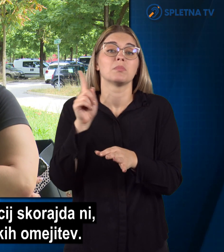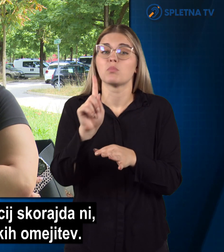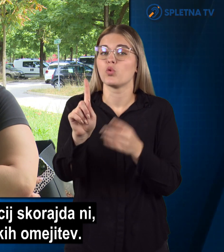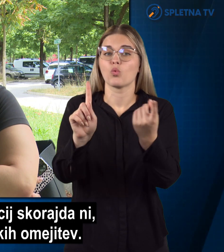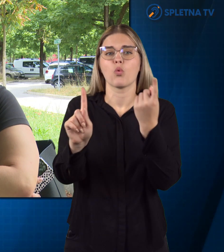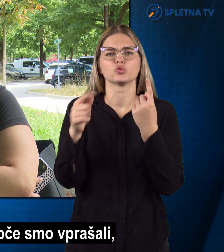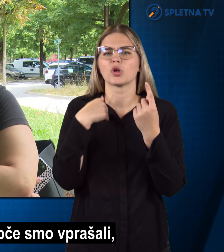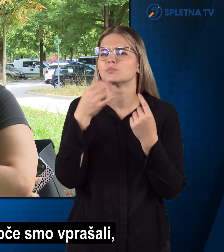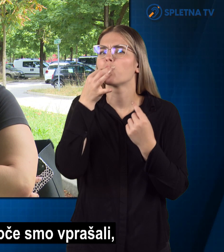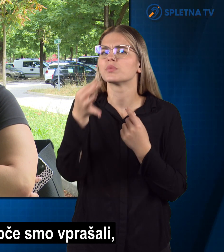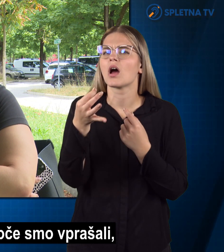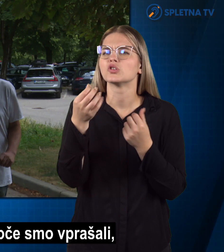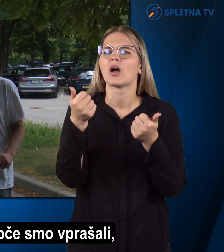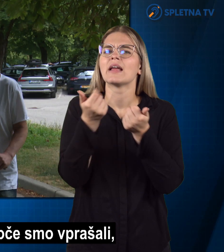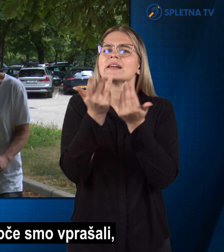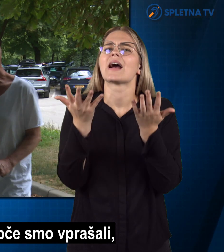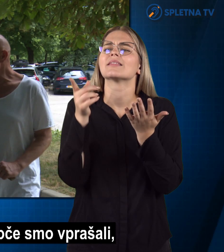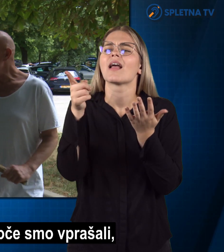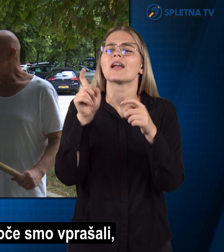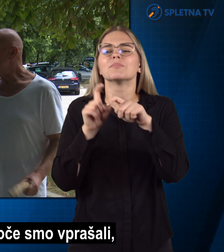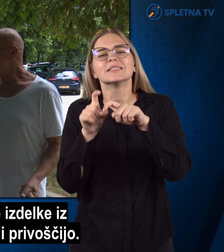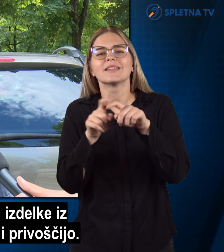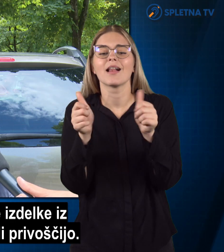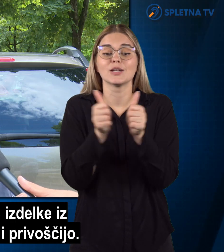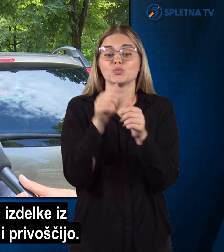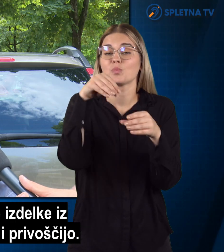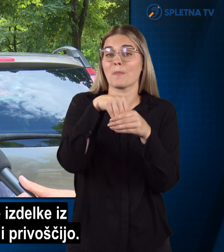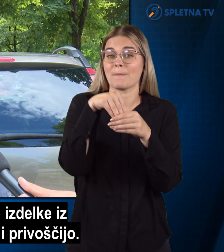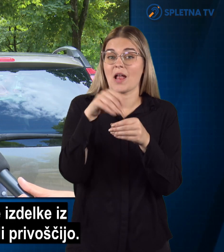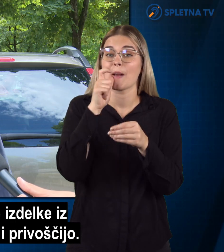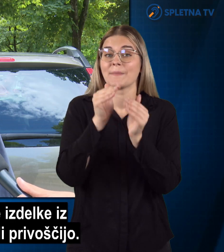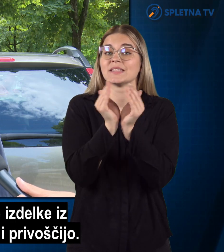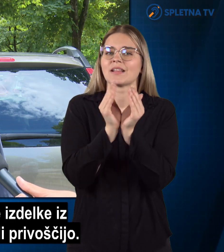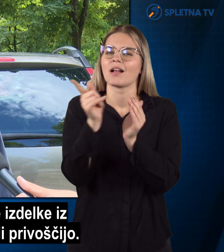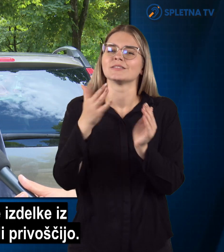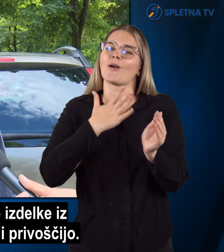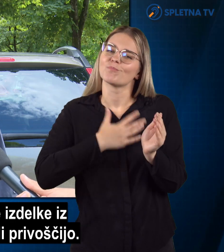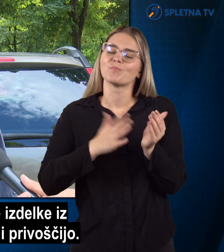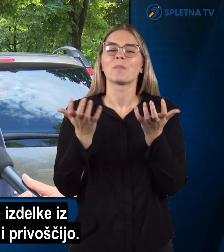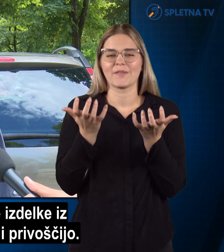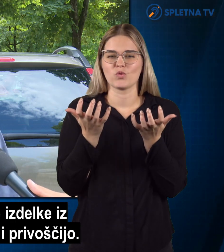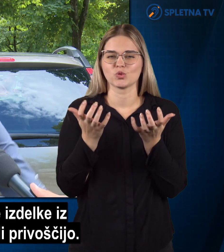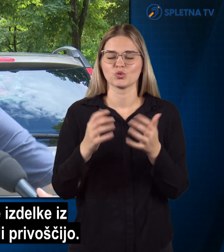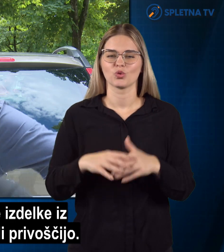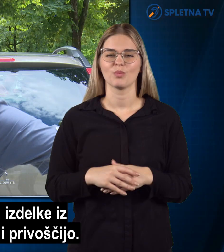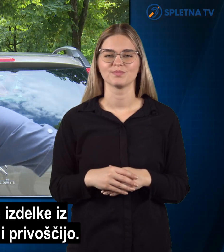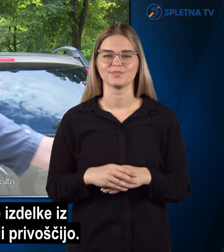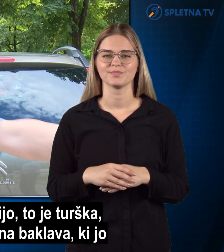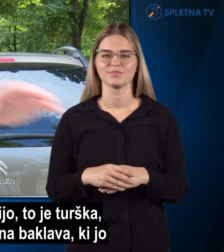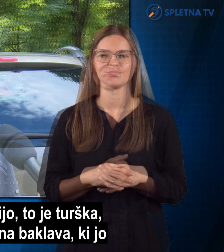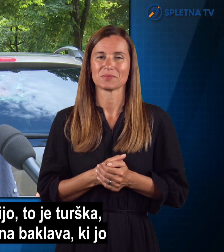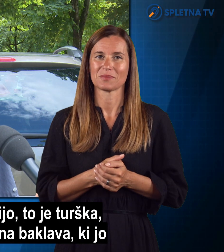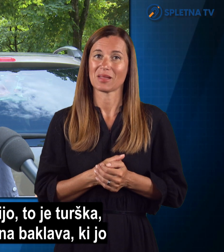omejitev. Naključne mimoidoče smo vprašali, ali in katere izdelke iz pistacij si radi